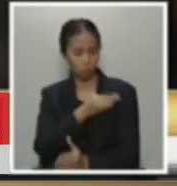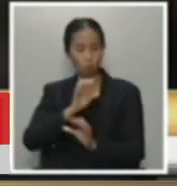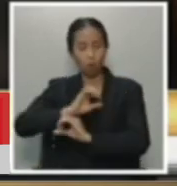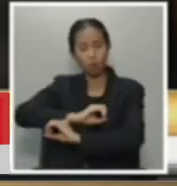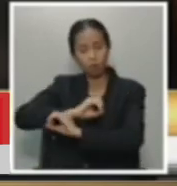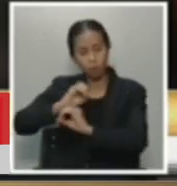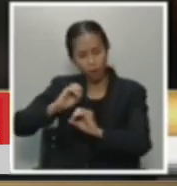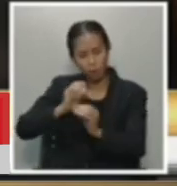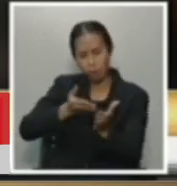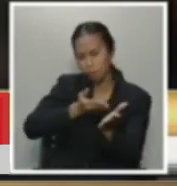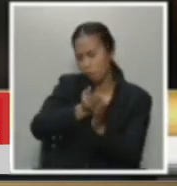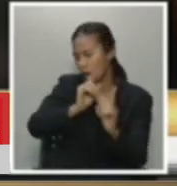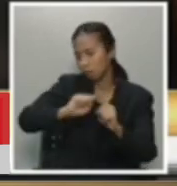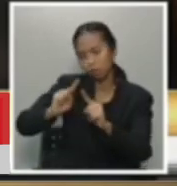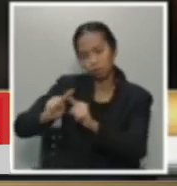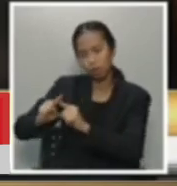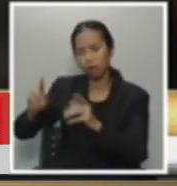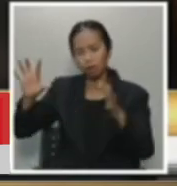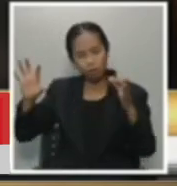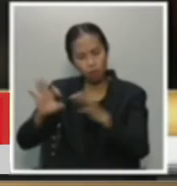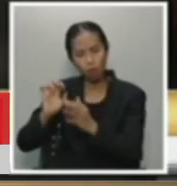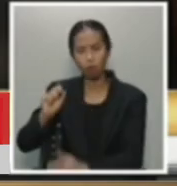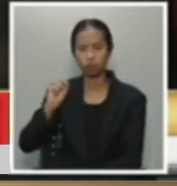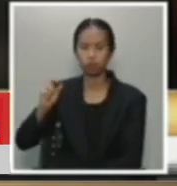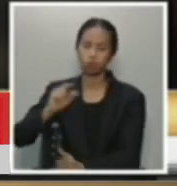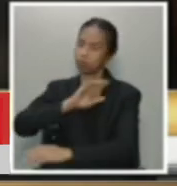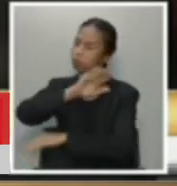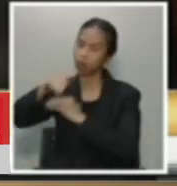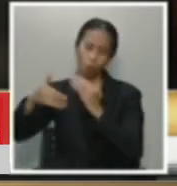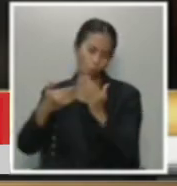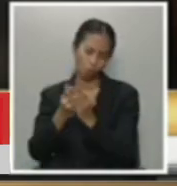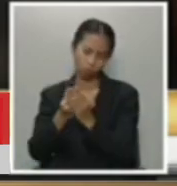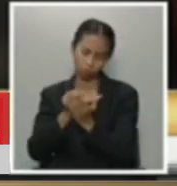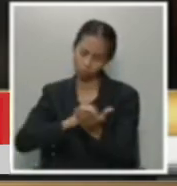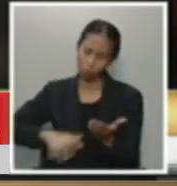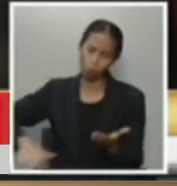ๆที่เกี่ยวข้องกับความฉุกเฉินแห่งชาติทั้งหมดนะครับอย่างนั้นจะดีสักกว่านะครับ